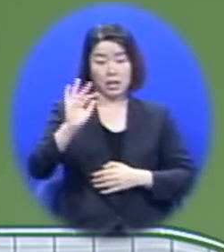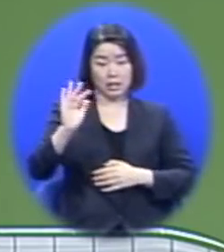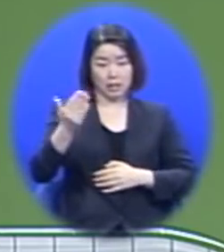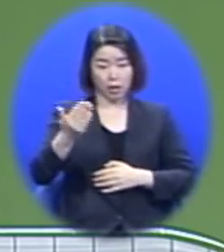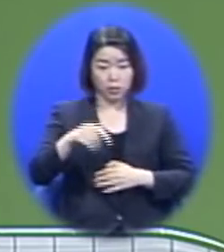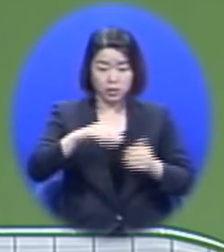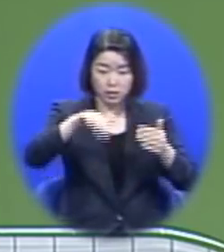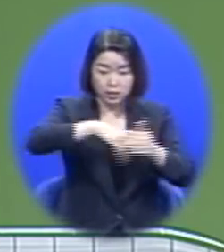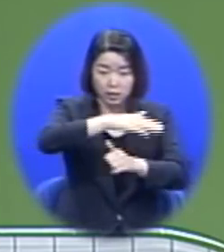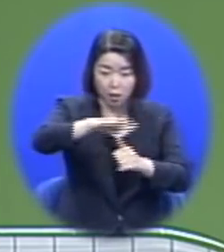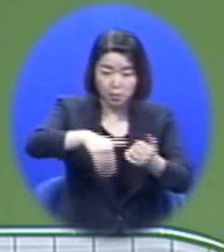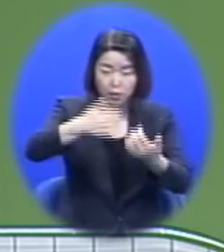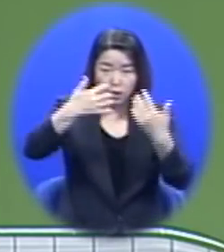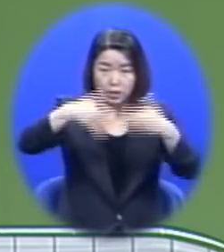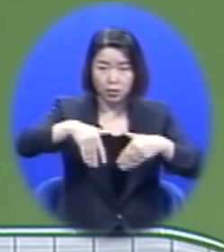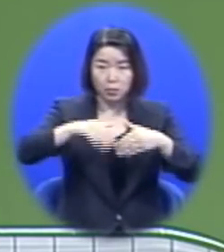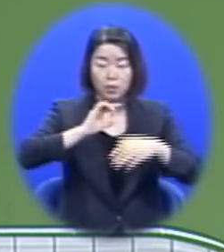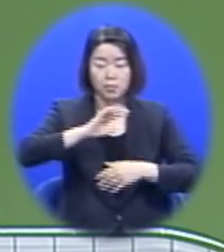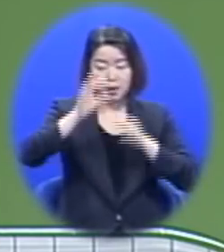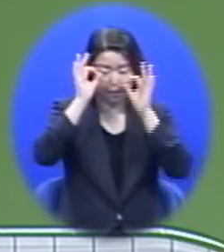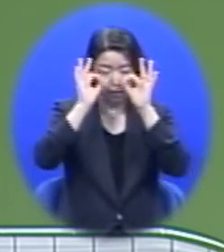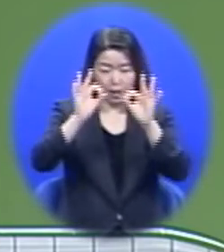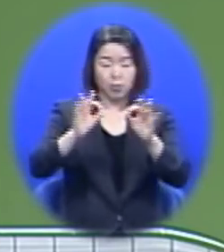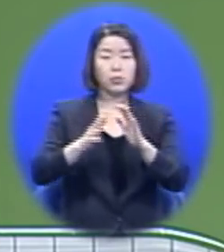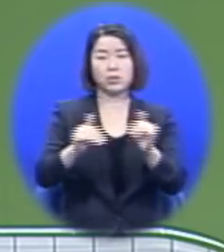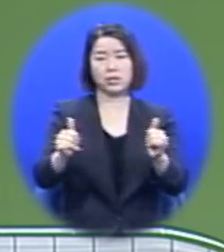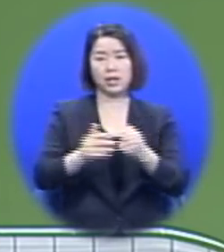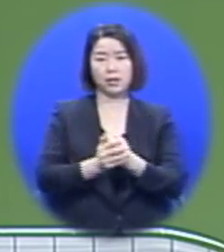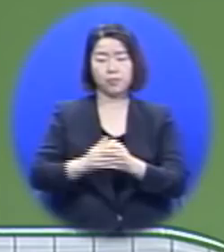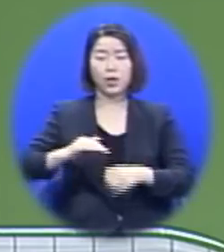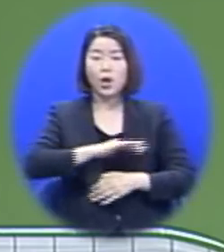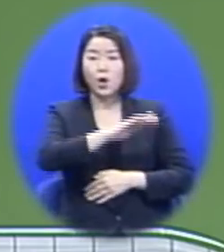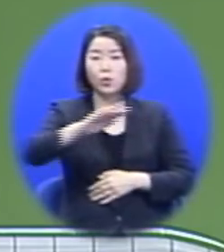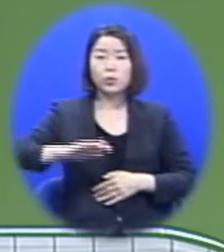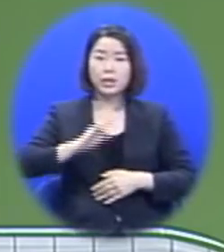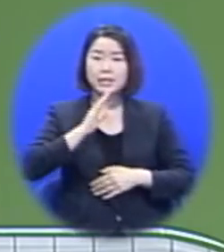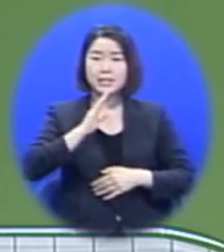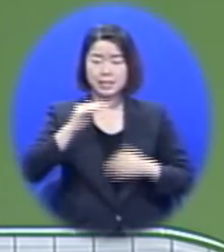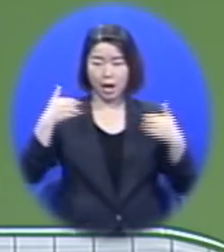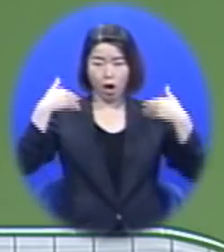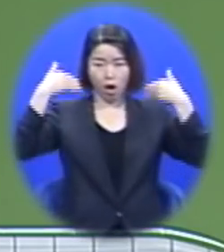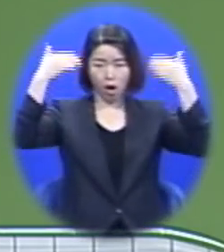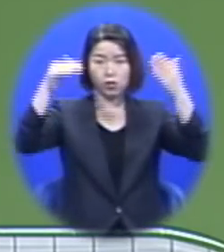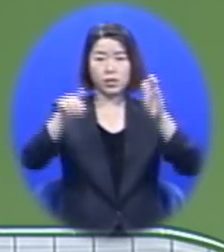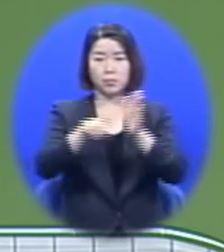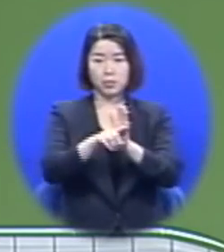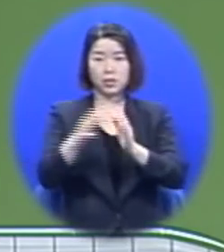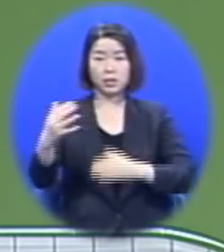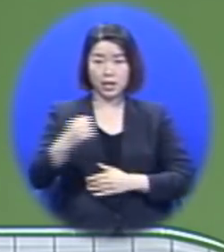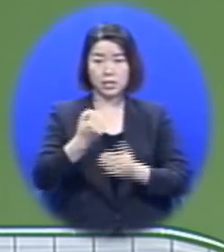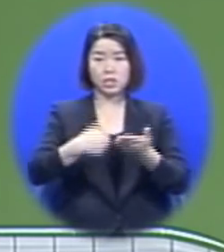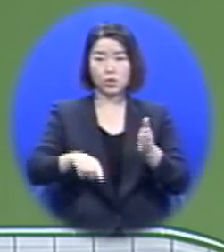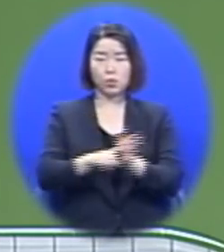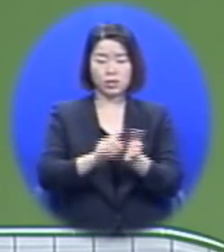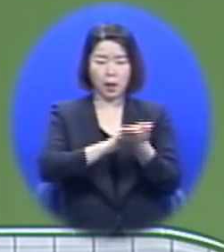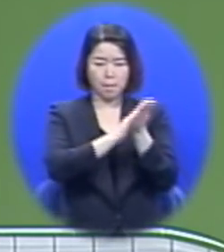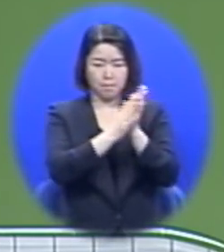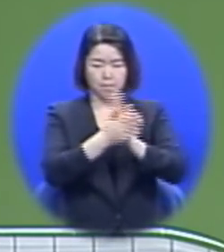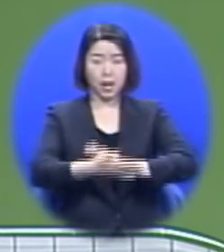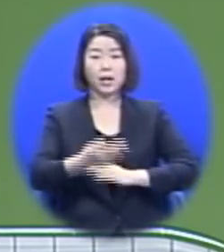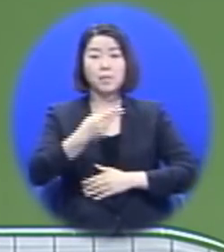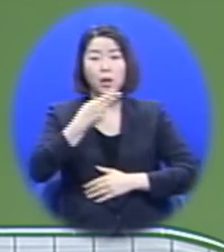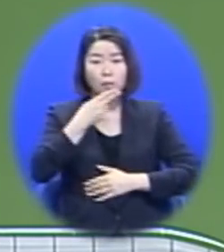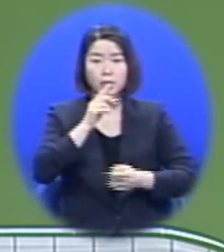되어지는 형편과 여건만 바라보는 사람. 우리가 진짜 어른의 믿음을 가지려면 변함이 없는